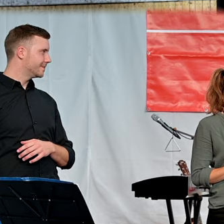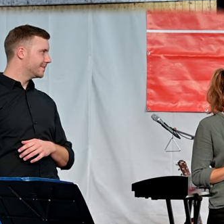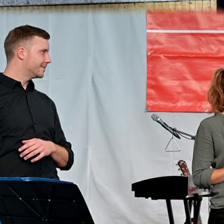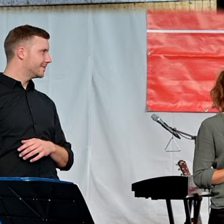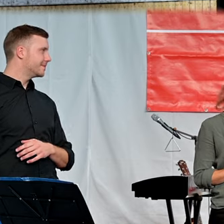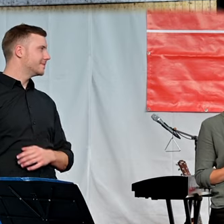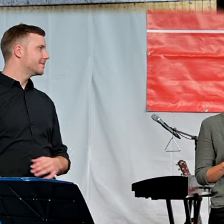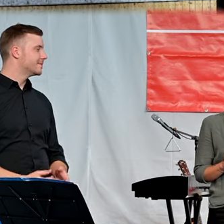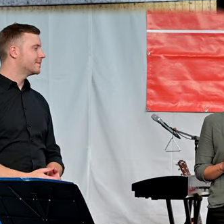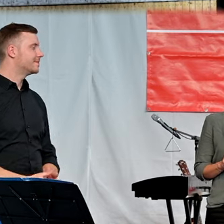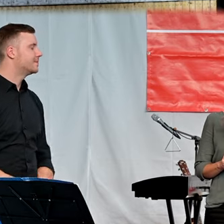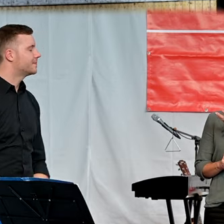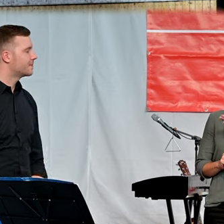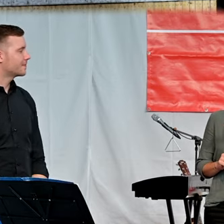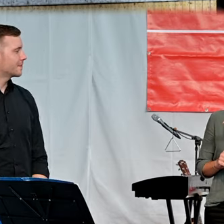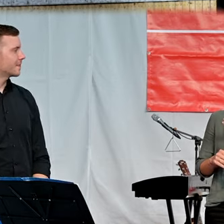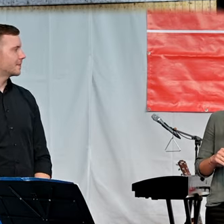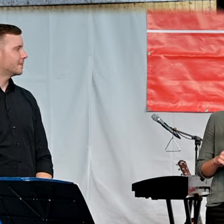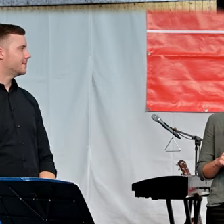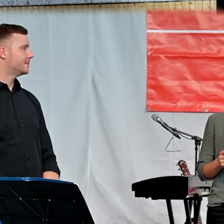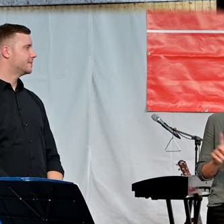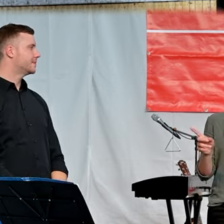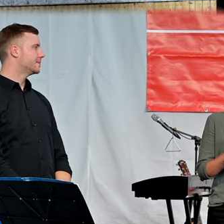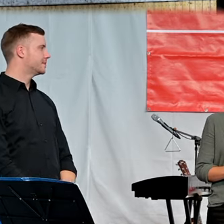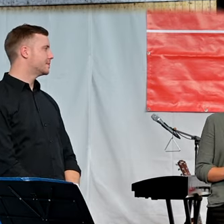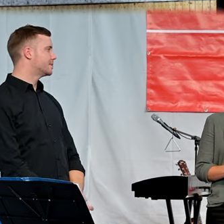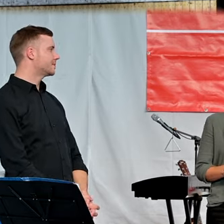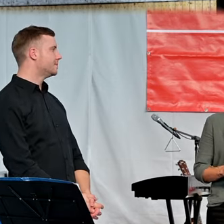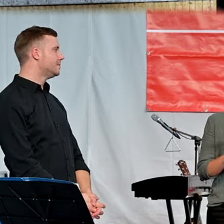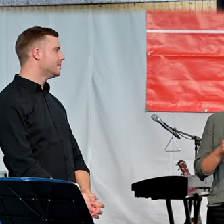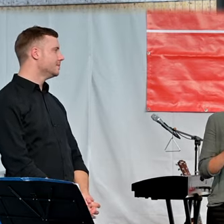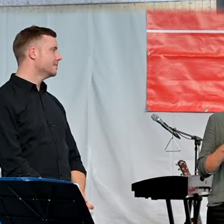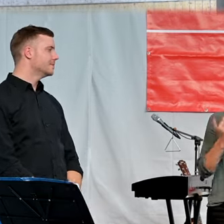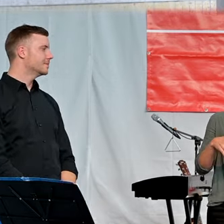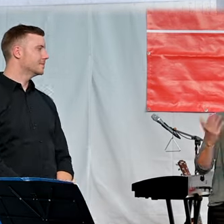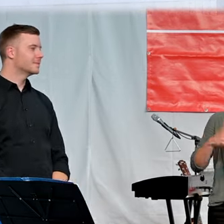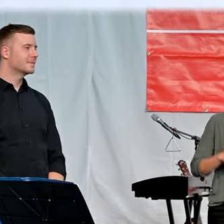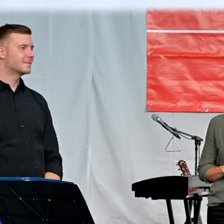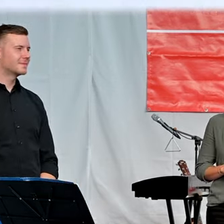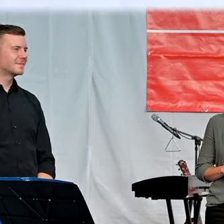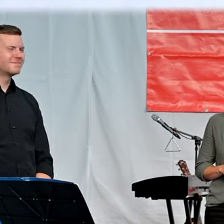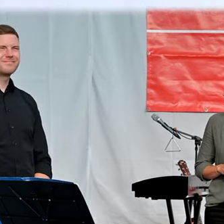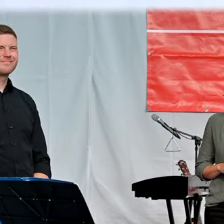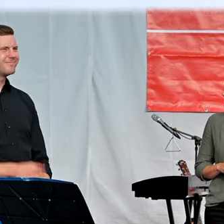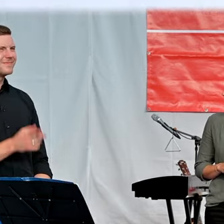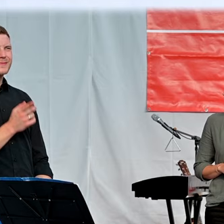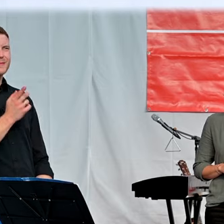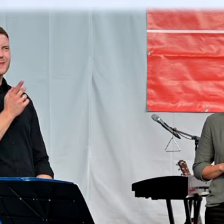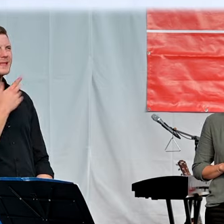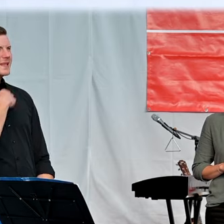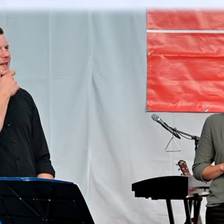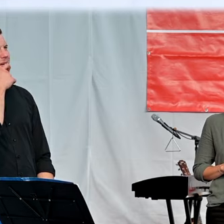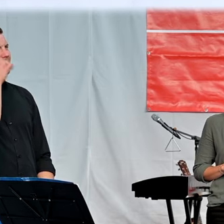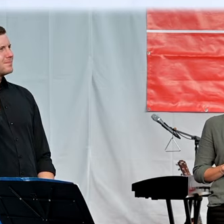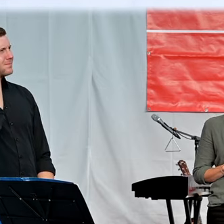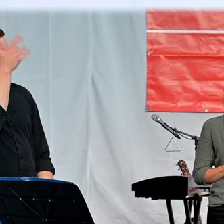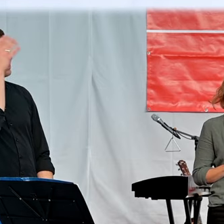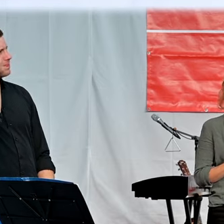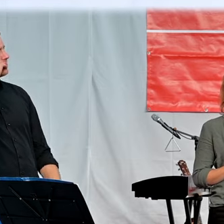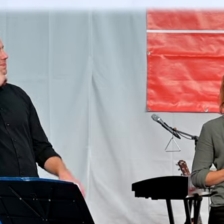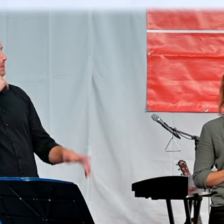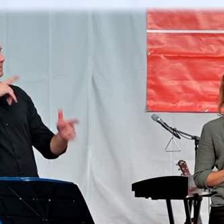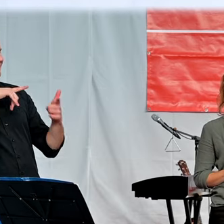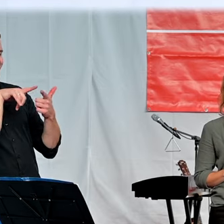Das wievielte Mal bist du denn beim Gemeindebibeltag dabei? Ich weiß es nicht genau. Wir haben gerätselt. Ich glaube, entweder das 2.